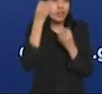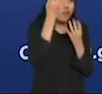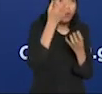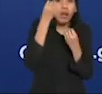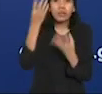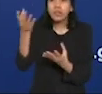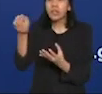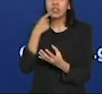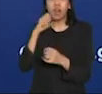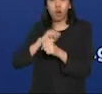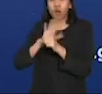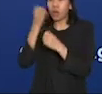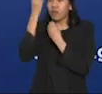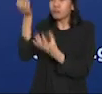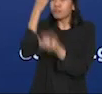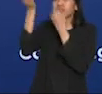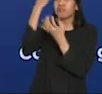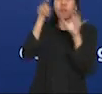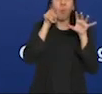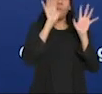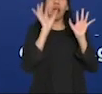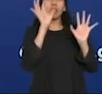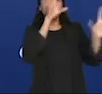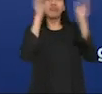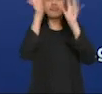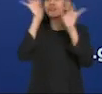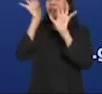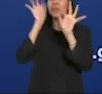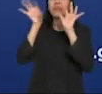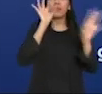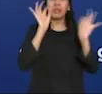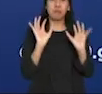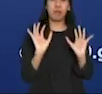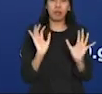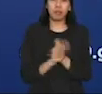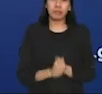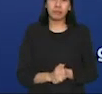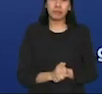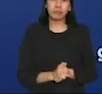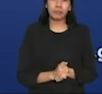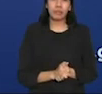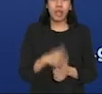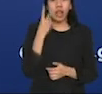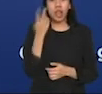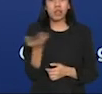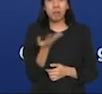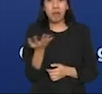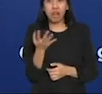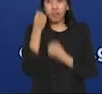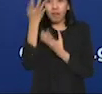19 yang benar banyak sekali informasi yang bisa kita dapatkan di Portal Resmi